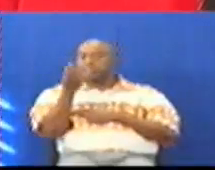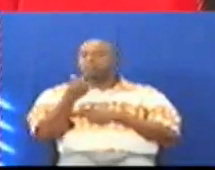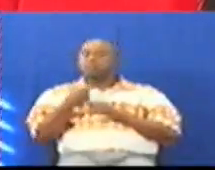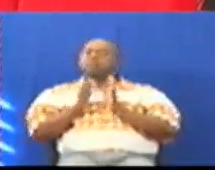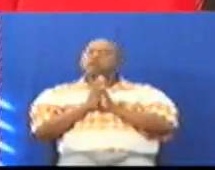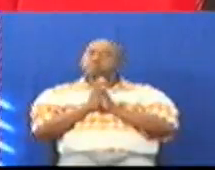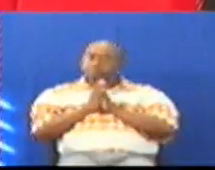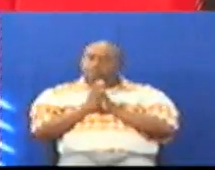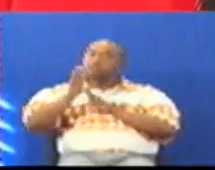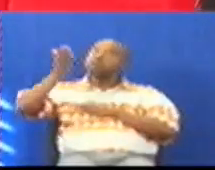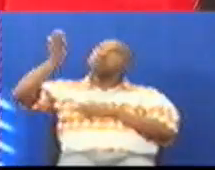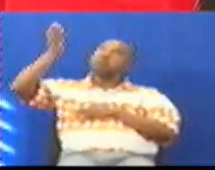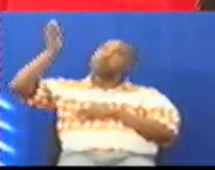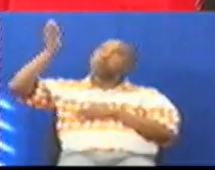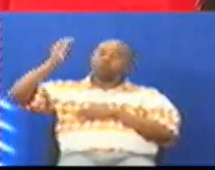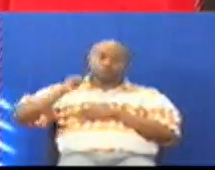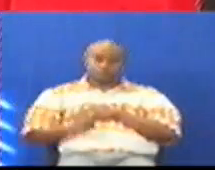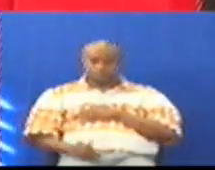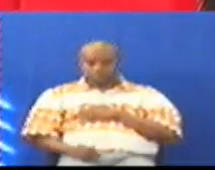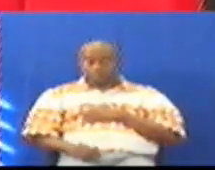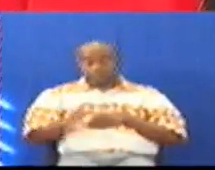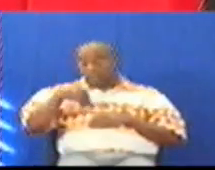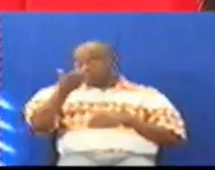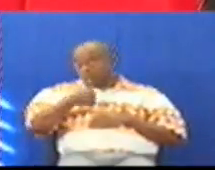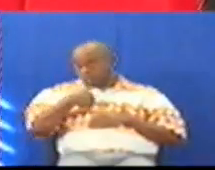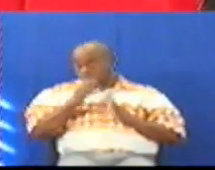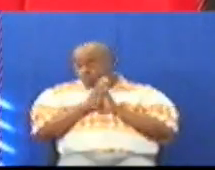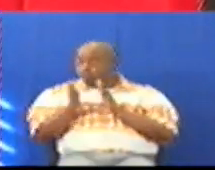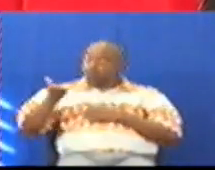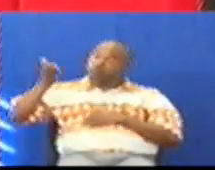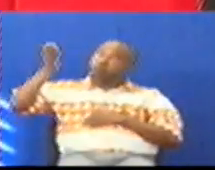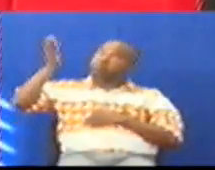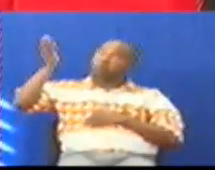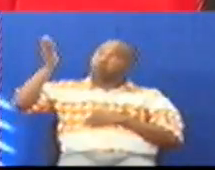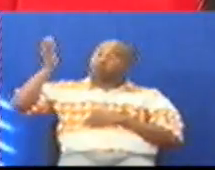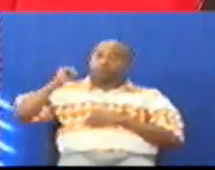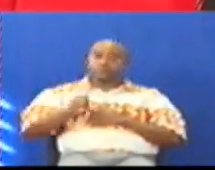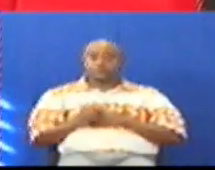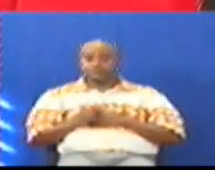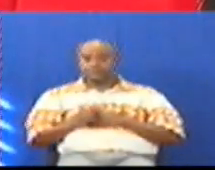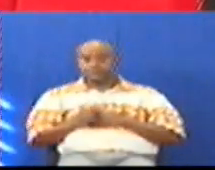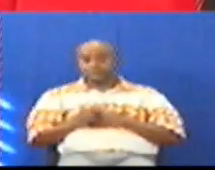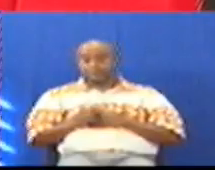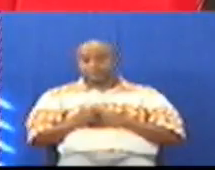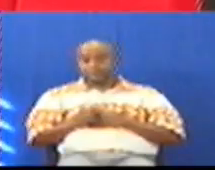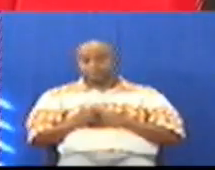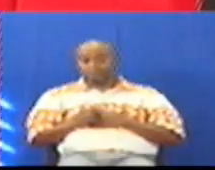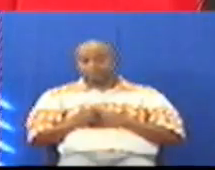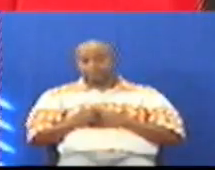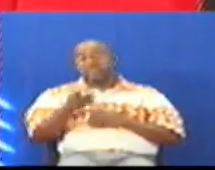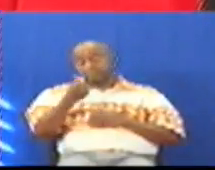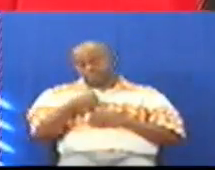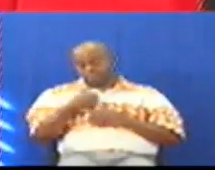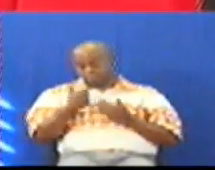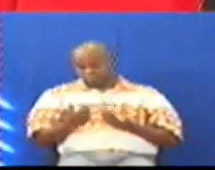Mungu. Lakini baada ya kumshukuru Mwenyezi Mungu, niombe sasa nichangie kwa pongezi